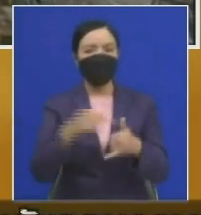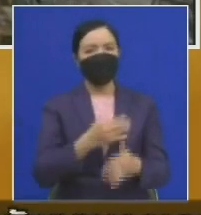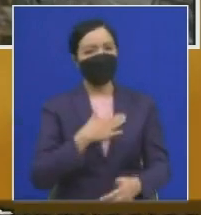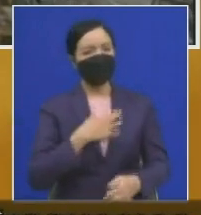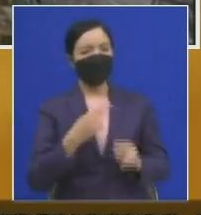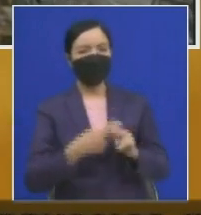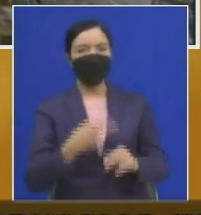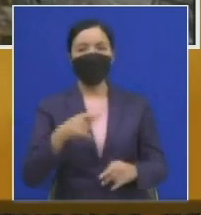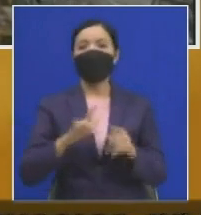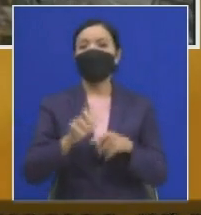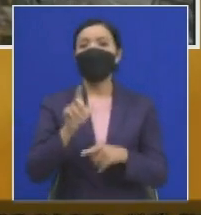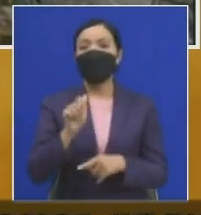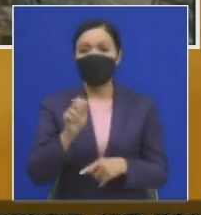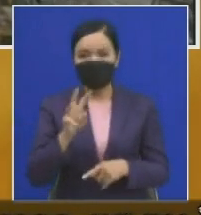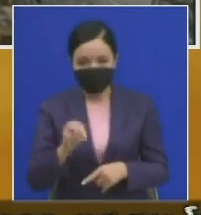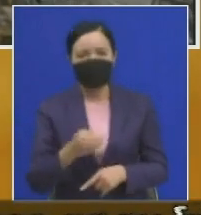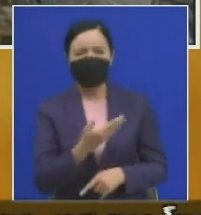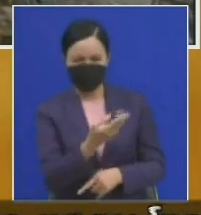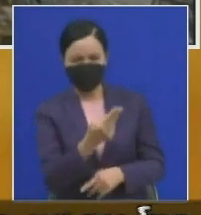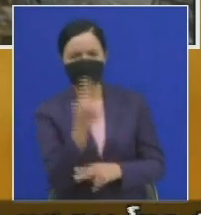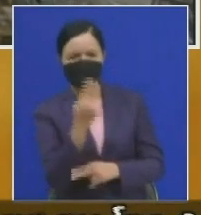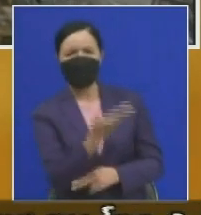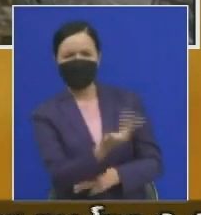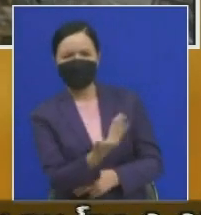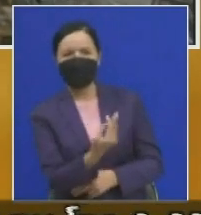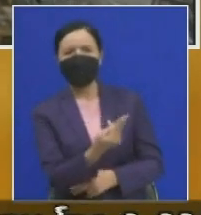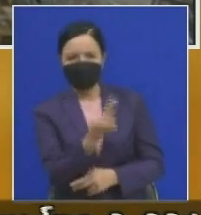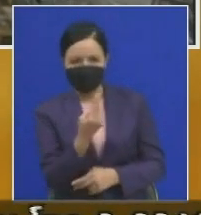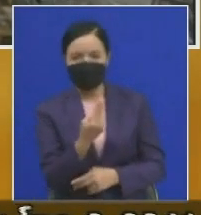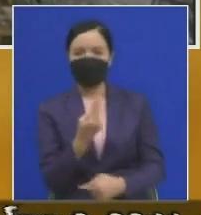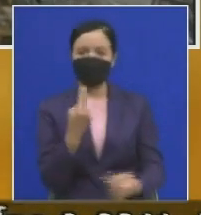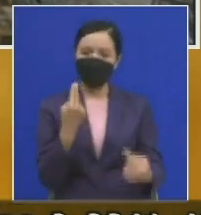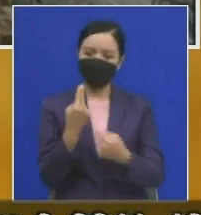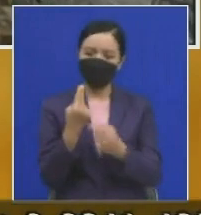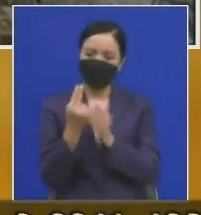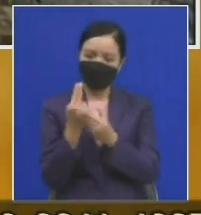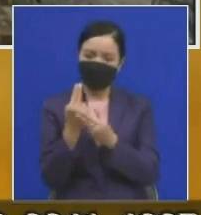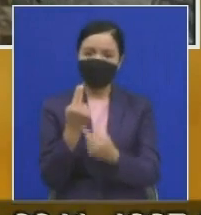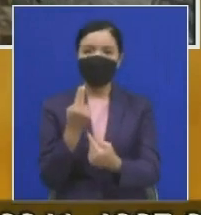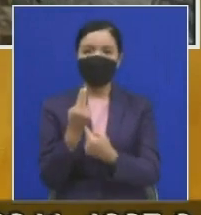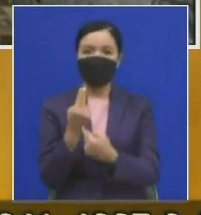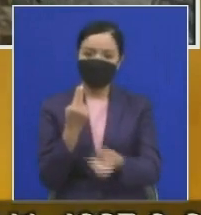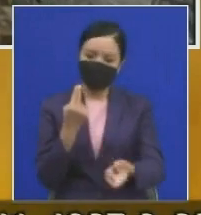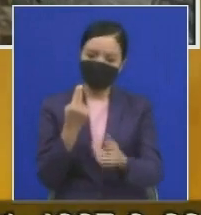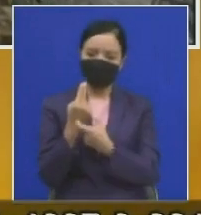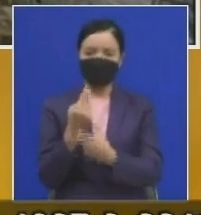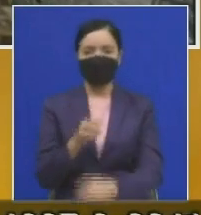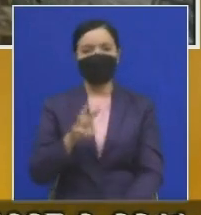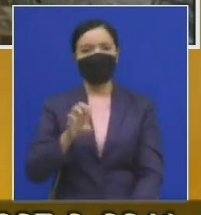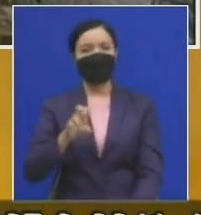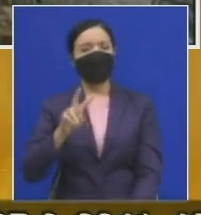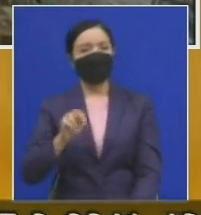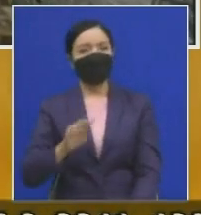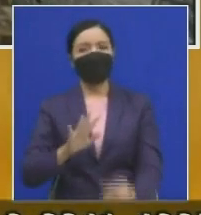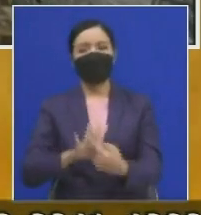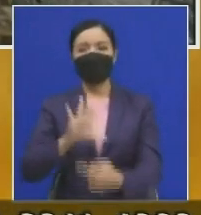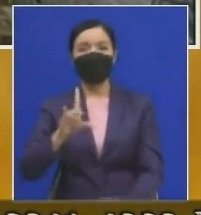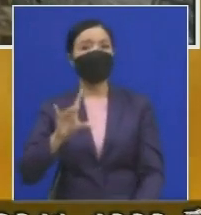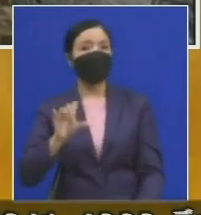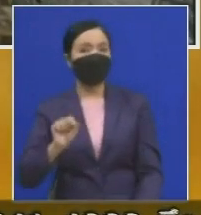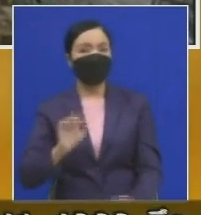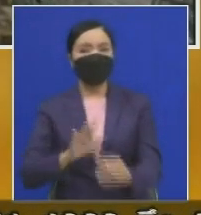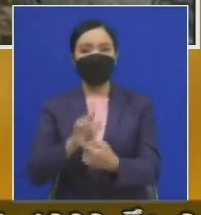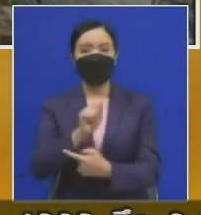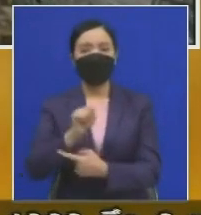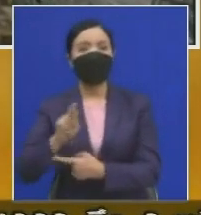ทรเพื่อขอคืนปืลกสอง ห้านัดชนิดเจาตveyห้างว่ามเปนพื้น